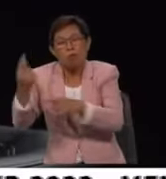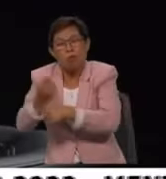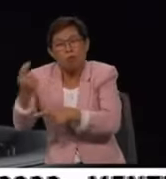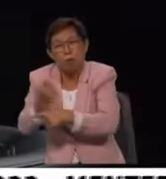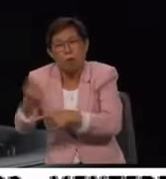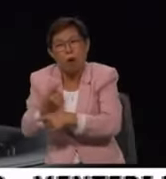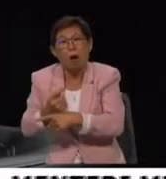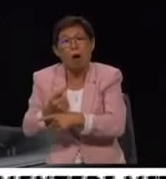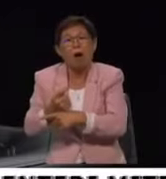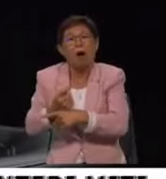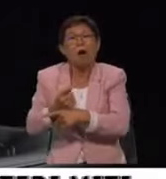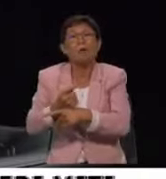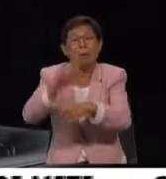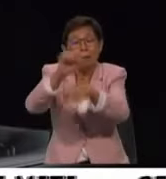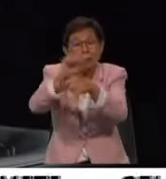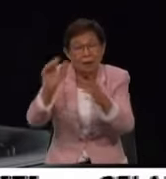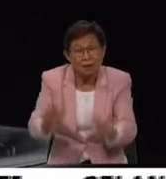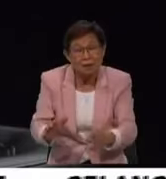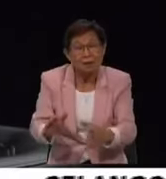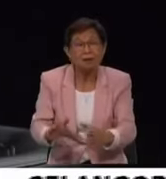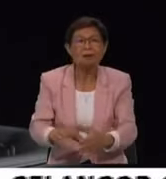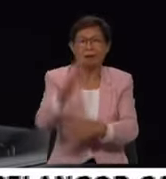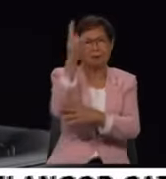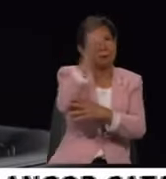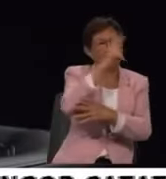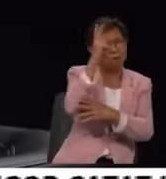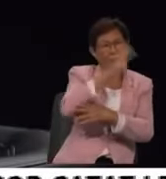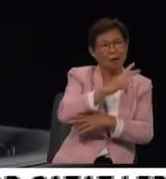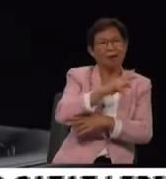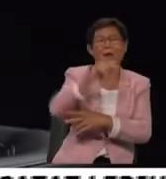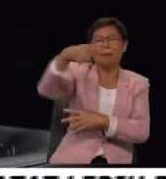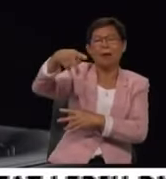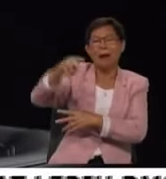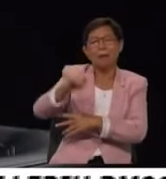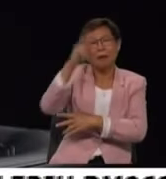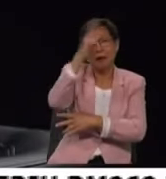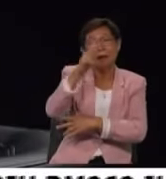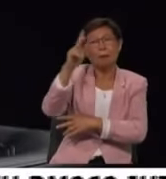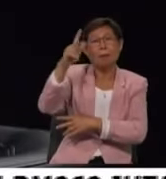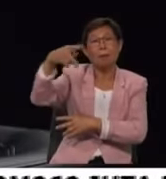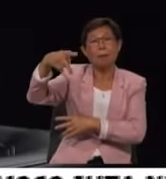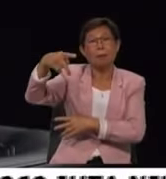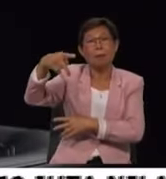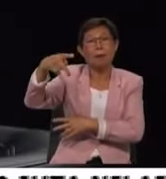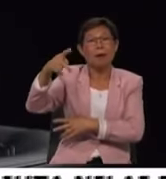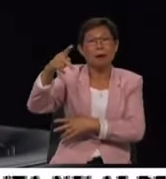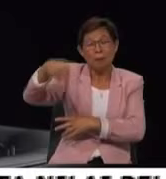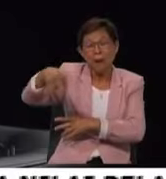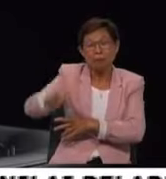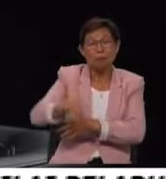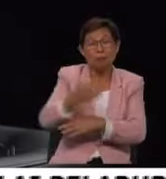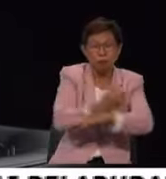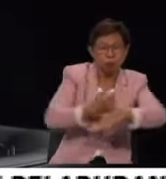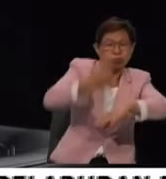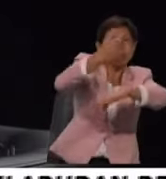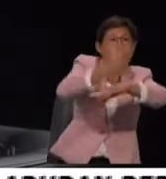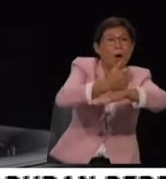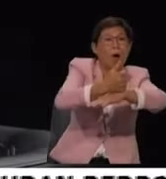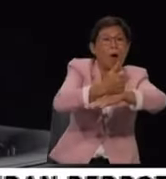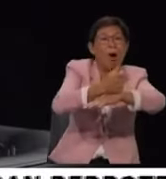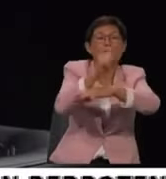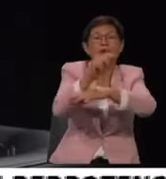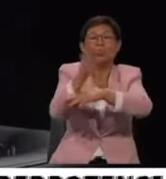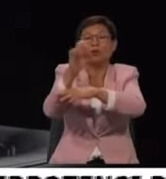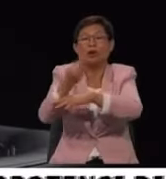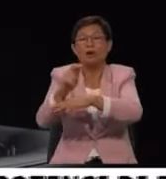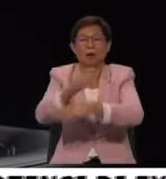pihak er swasta dari segi kerajaan saya yang amat berhormat Perdana Menteri telah menubahkan majlis tiet kebangsaan di mana dipengeruskan